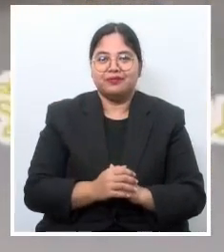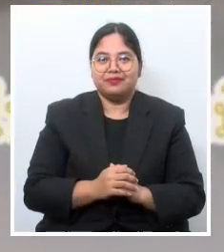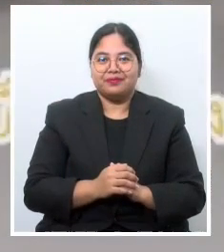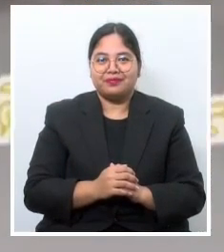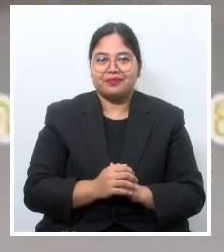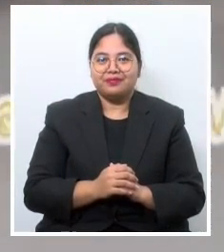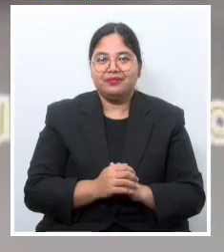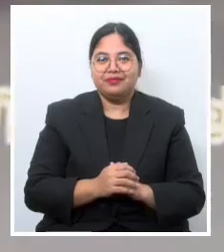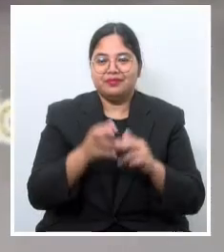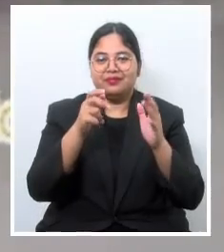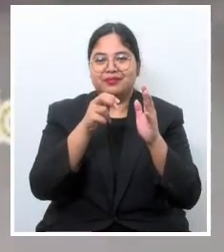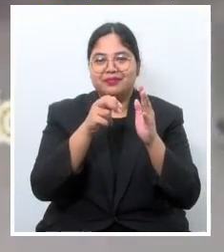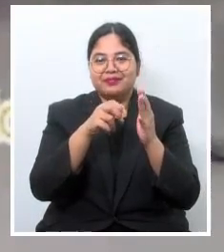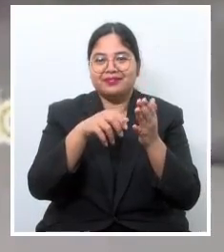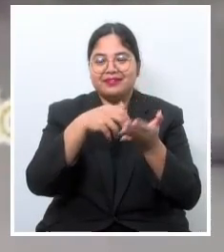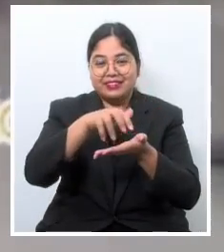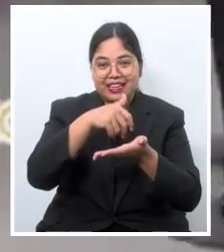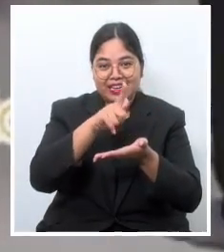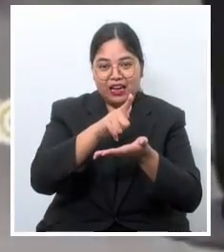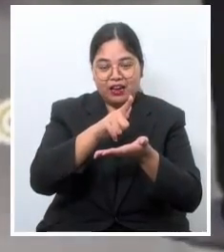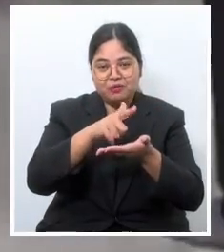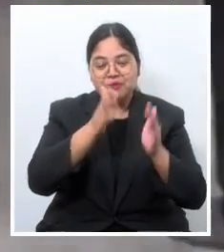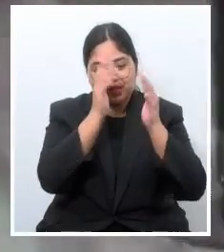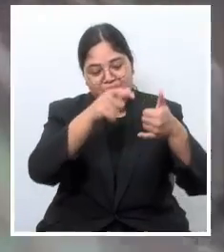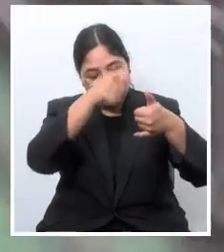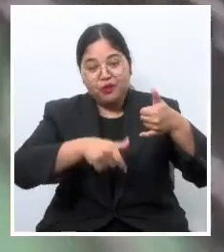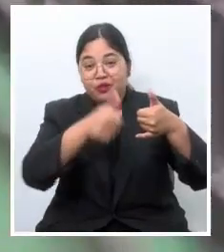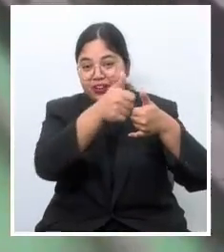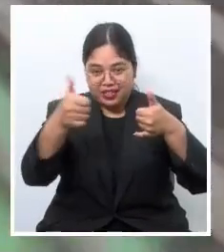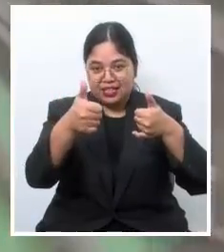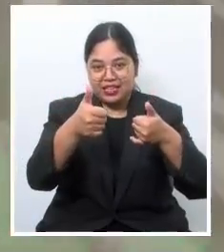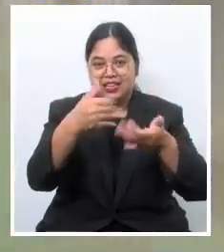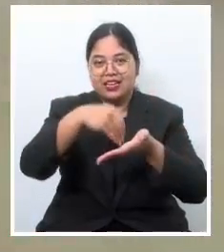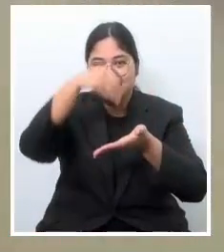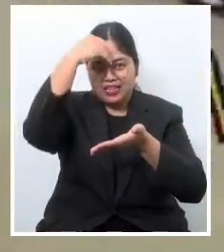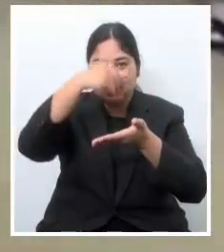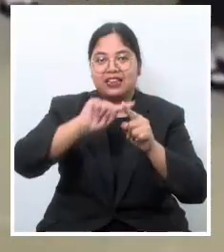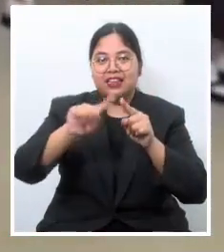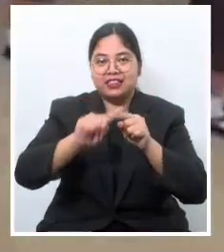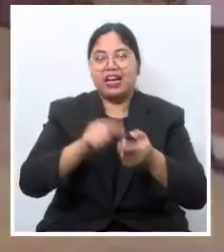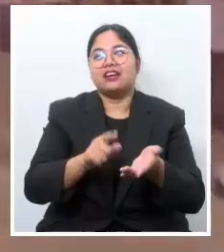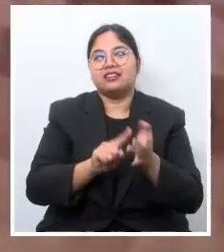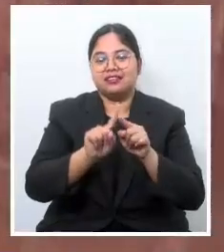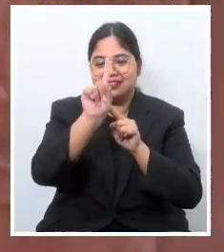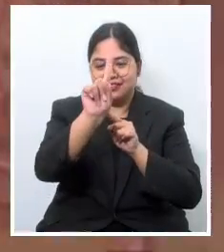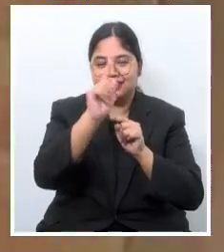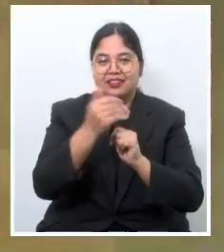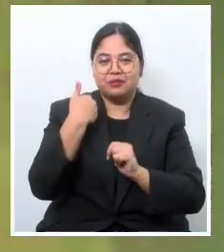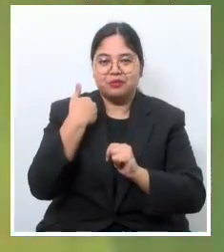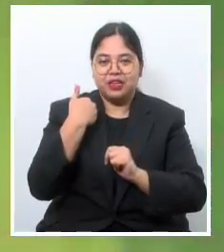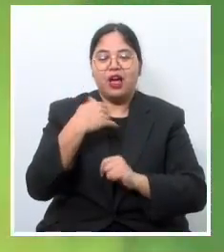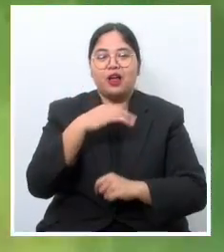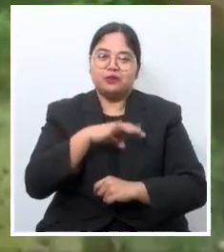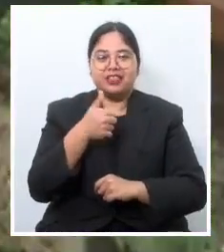แบบการพัฒนาผู้เรียนให้เป็นพลเมืองดีมีจิตอาสาด้านที่ 1 willingness1นักเรียนมีความเต็มใจใน